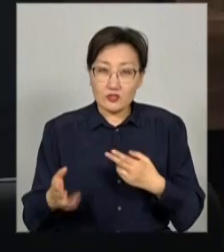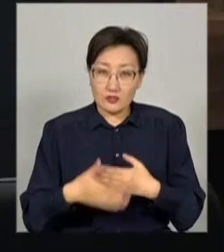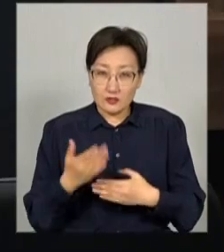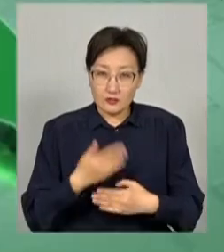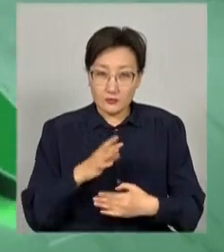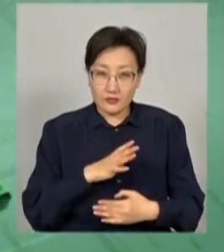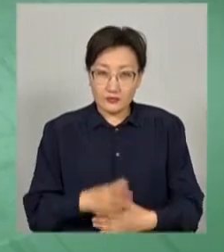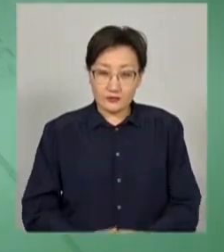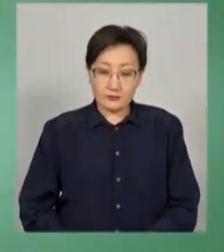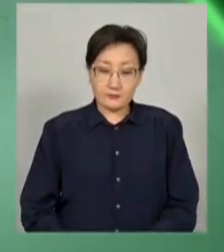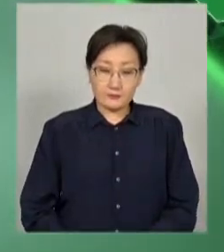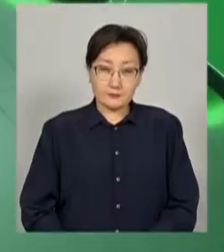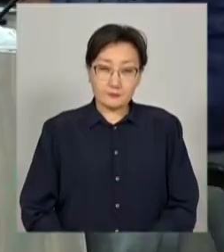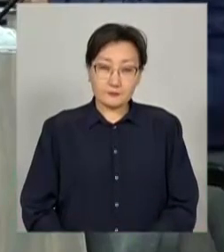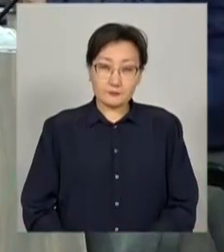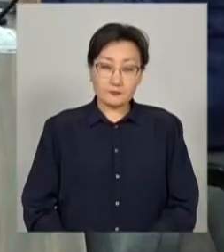айырылды.